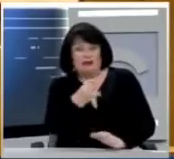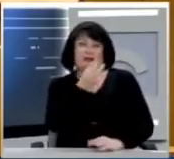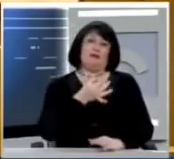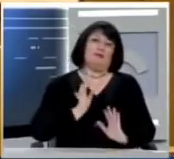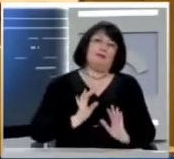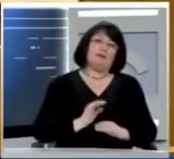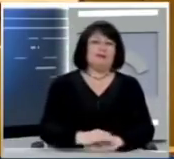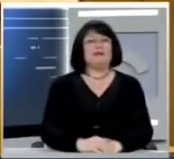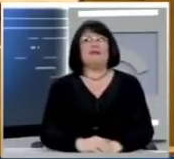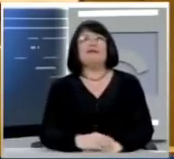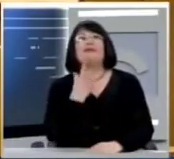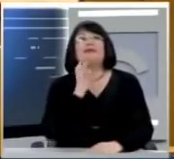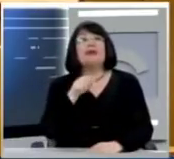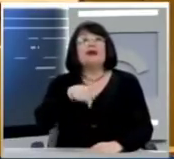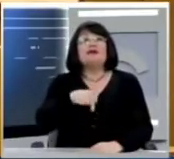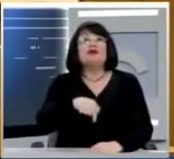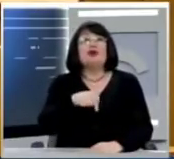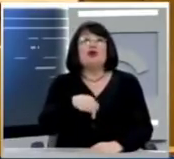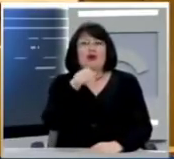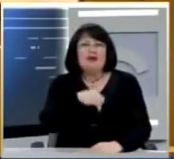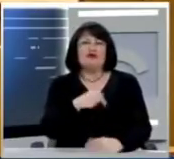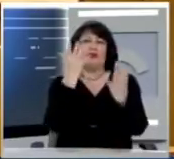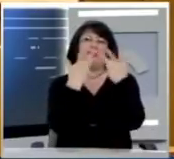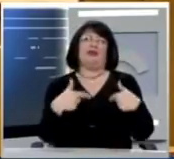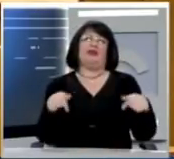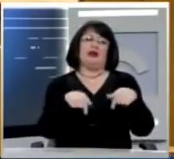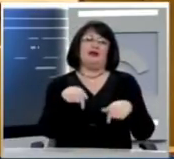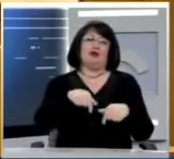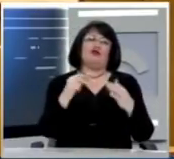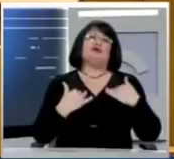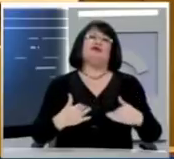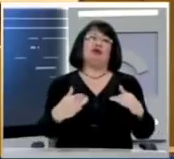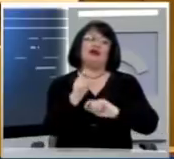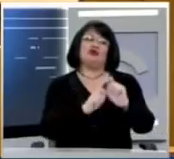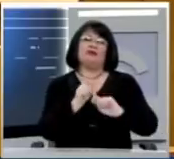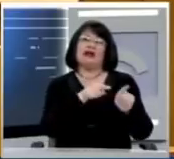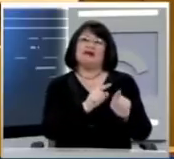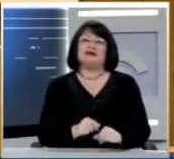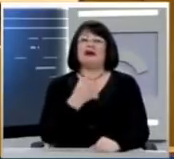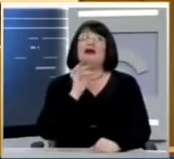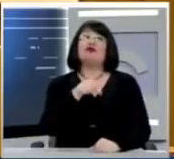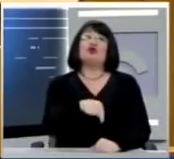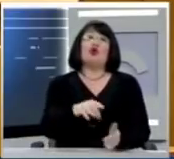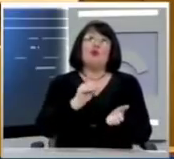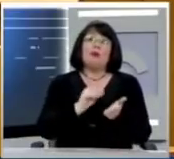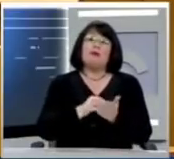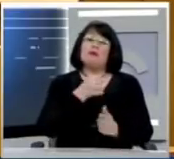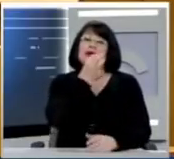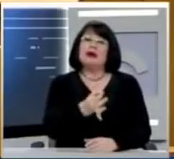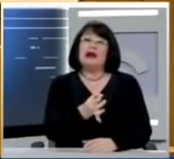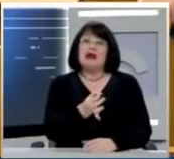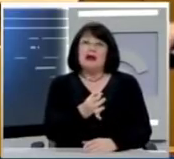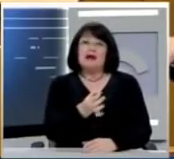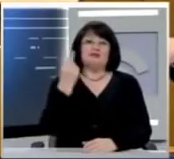Γι' αυτό λοιπόν στείνεται σήμερα αυτή την παροδία μέσα στη Βουλή. Και γι' αυτό, επαναλαμβάνω, εγκαλείται